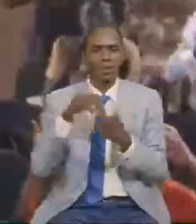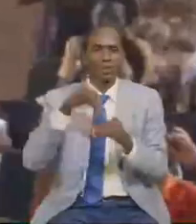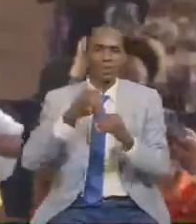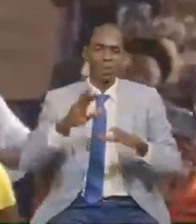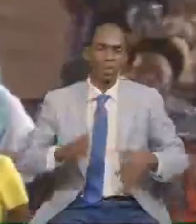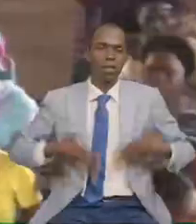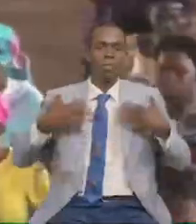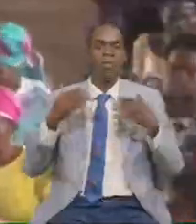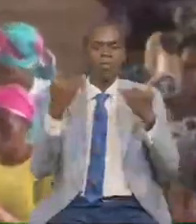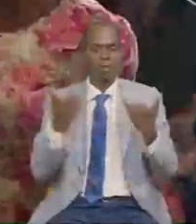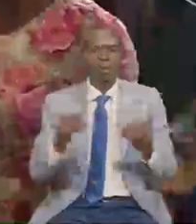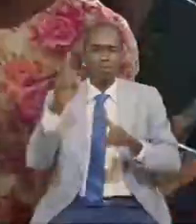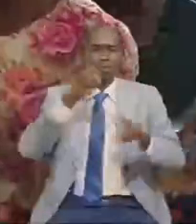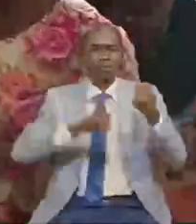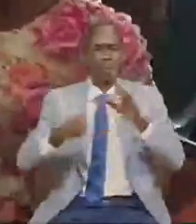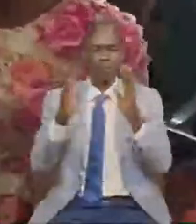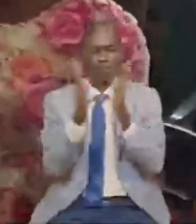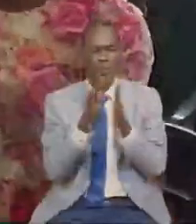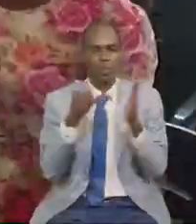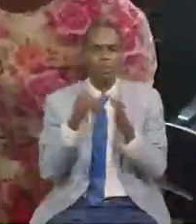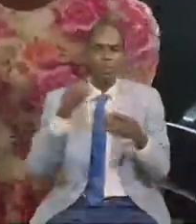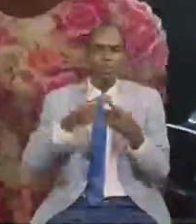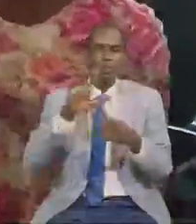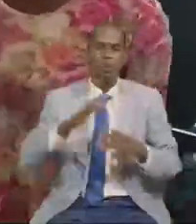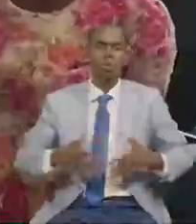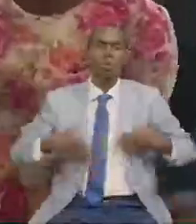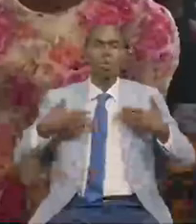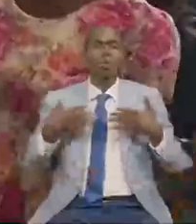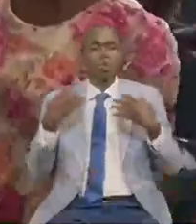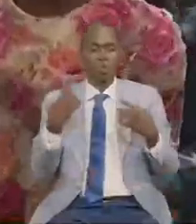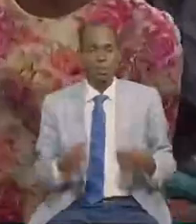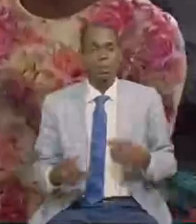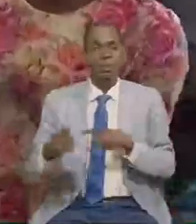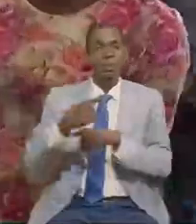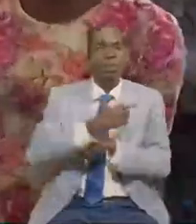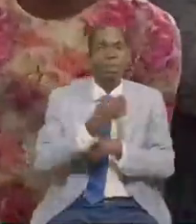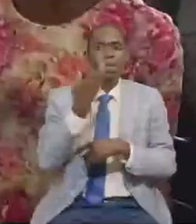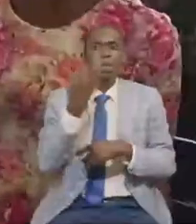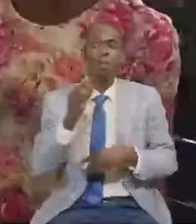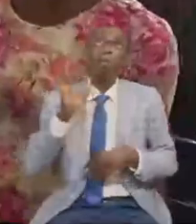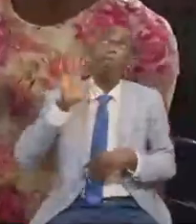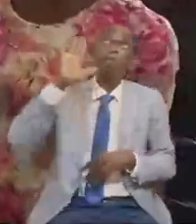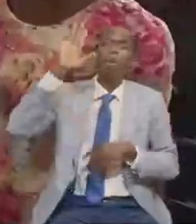fais-en une réalité. Le jour de sa puissance.